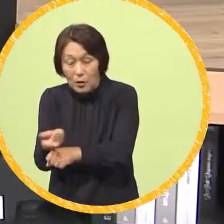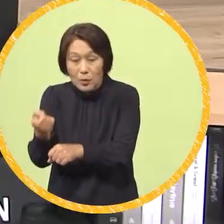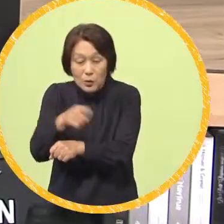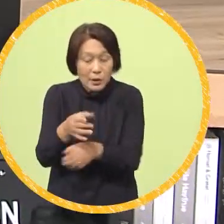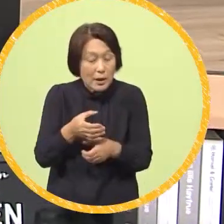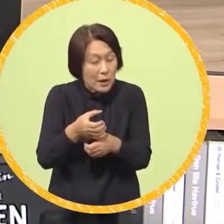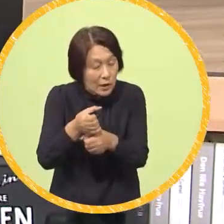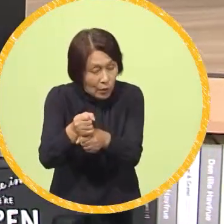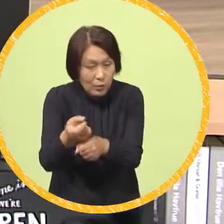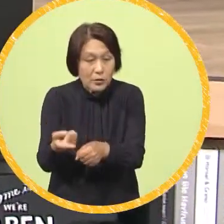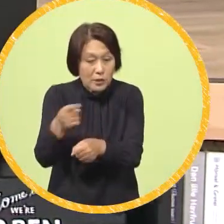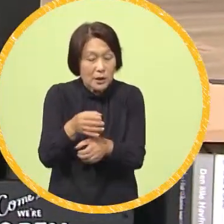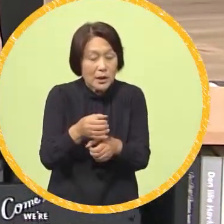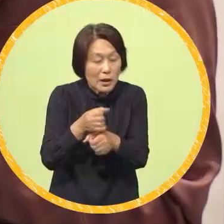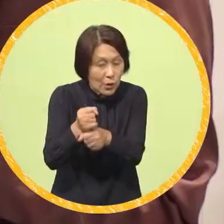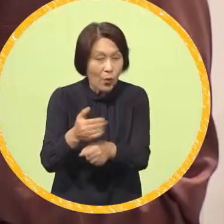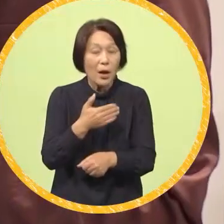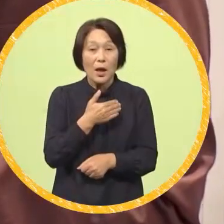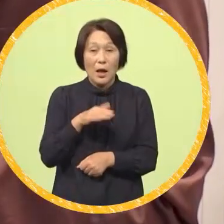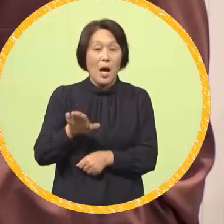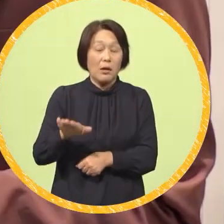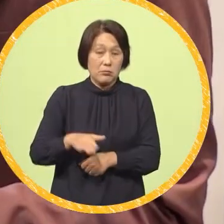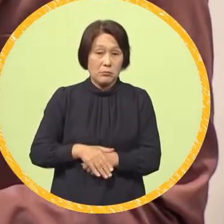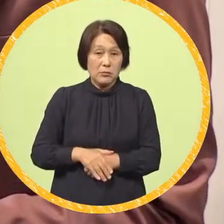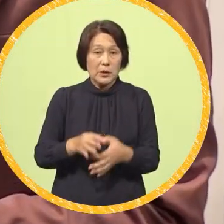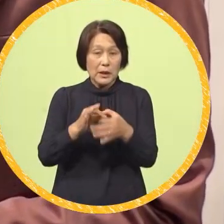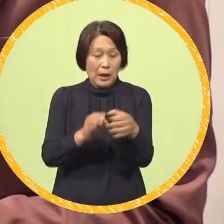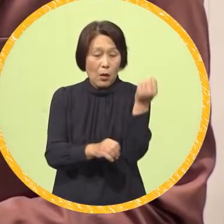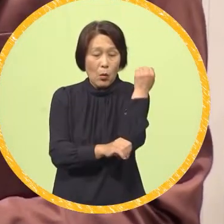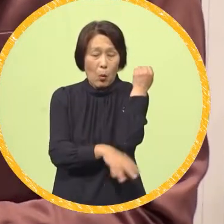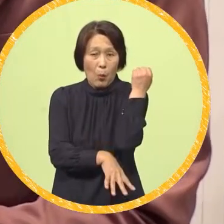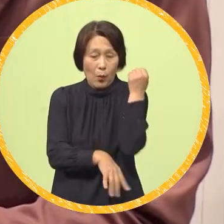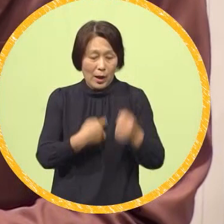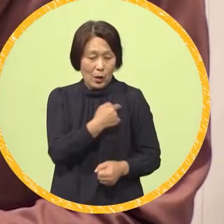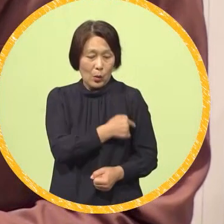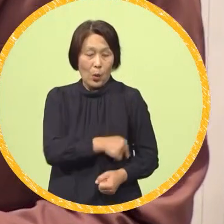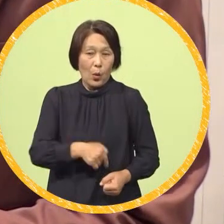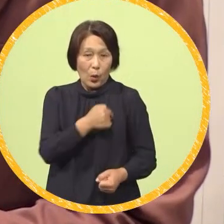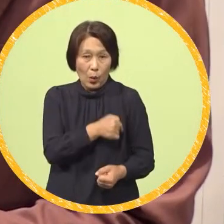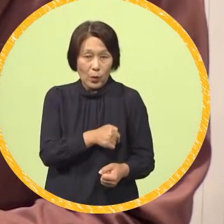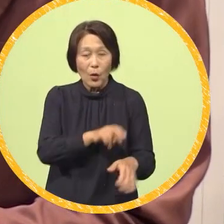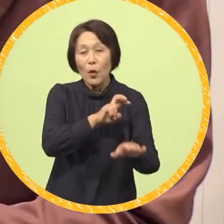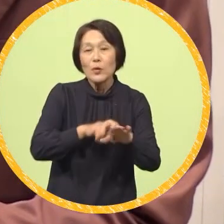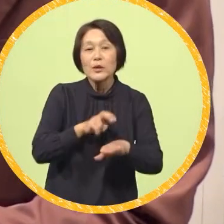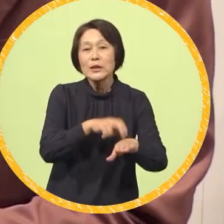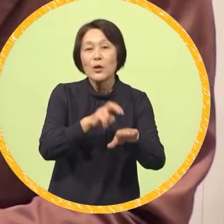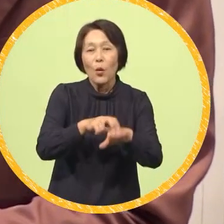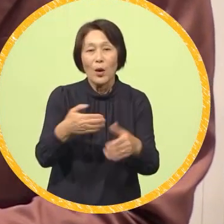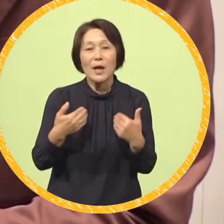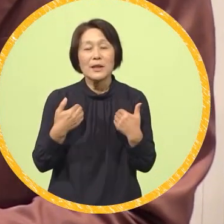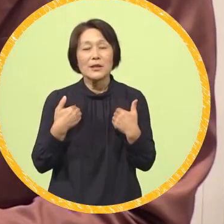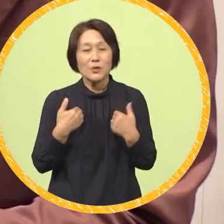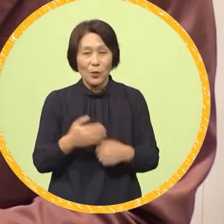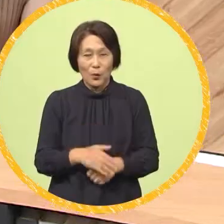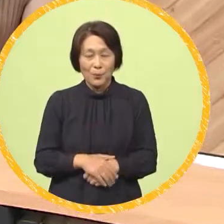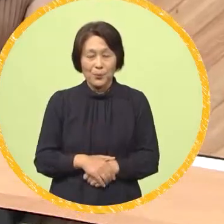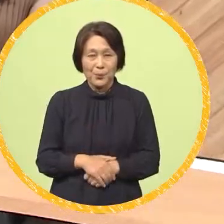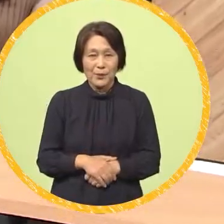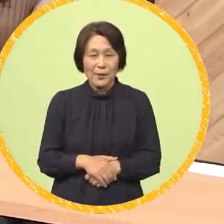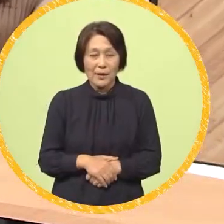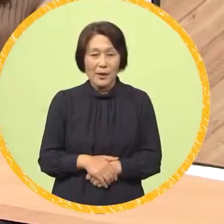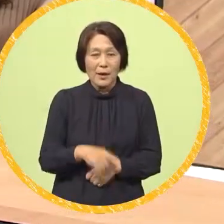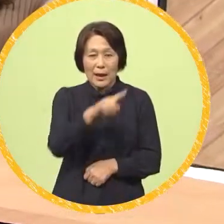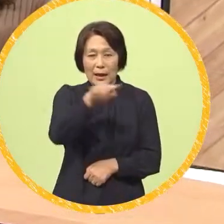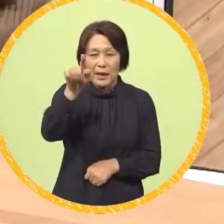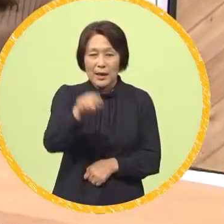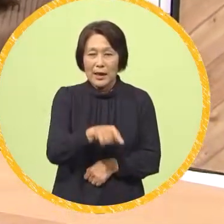存しているという状態なので、やっぱり根本的には心の治療というのが必要になってくるということなんですよね。 なんかこう大麻は